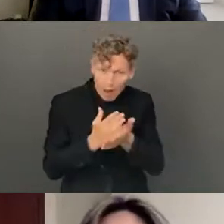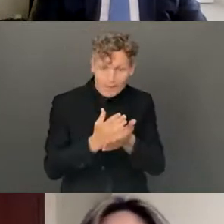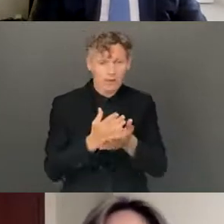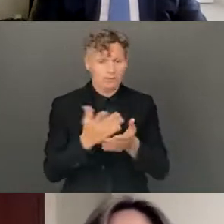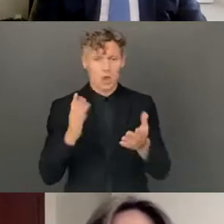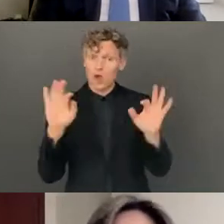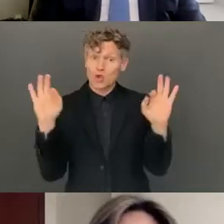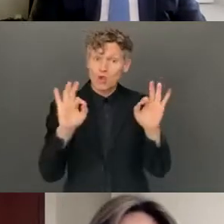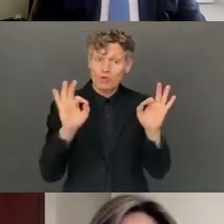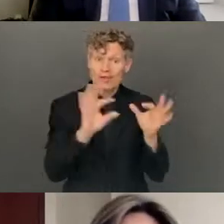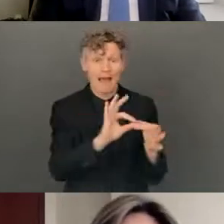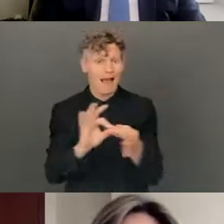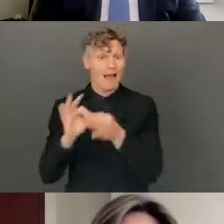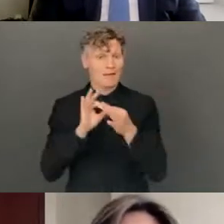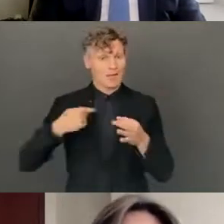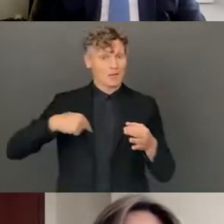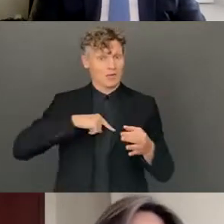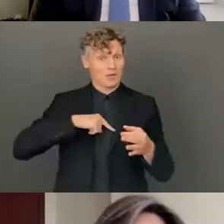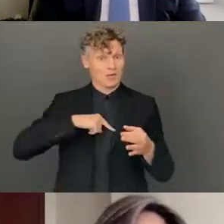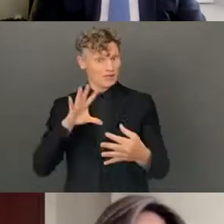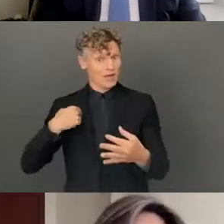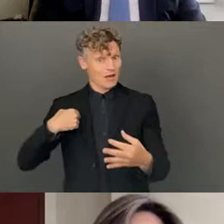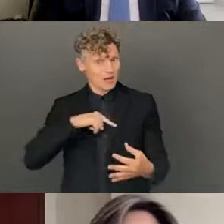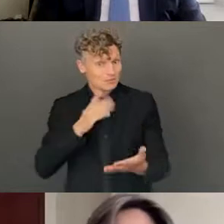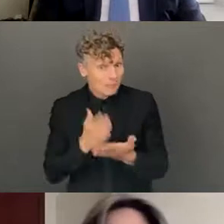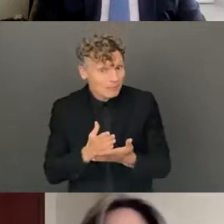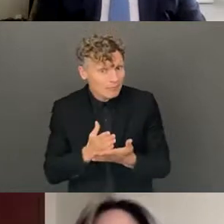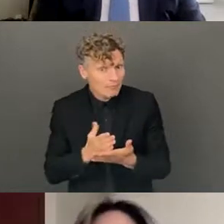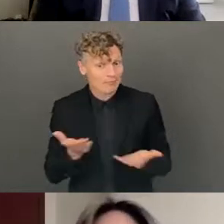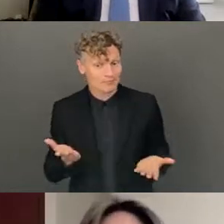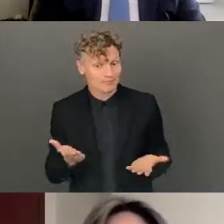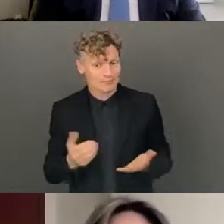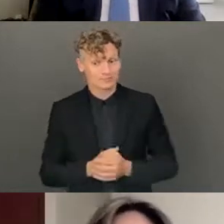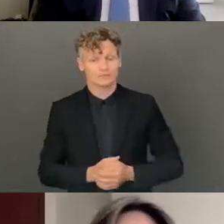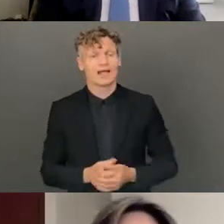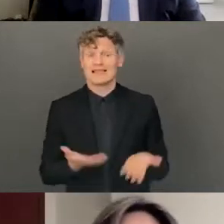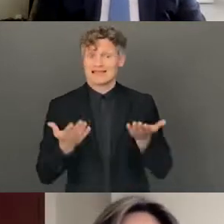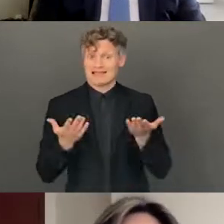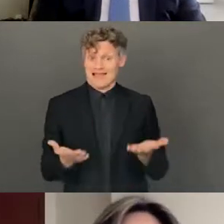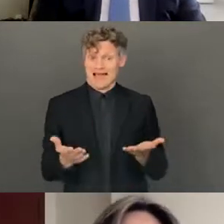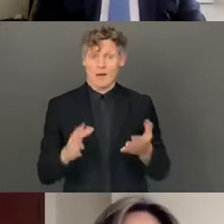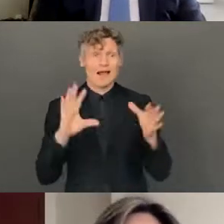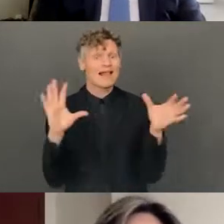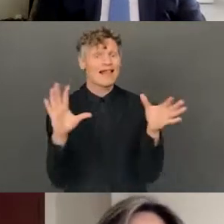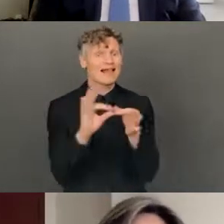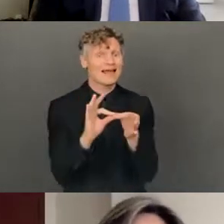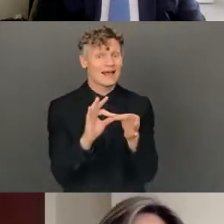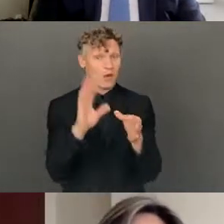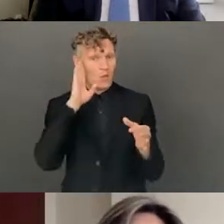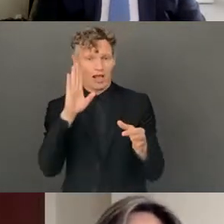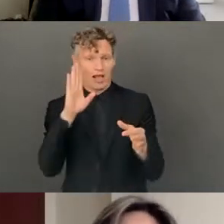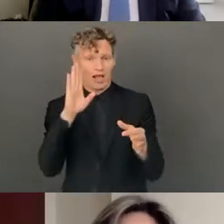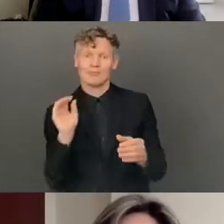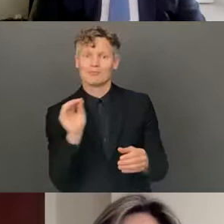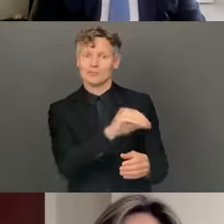que la direction en termes d'engagement de système de l'ONU. Et lorsque je parle, le lien sera